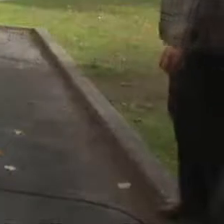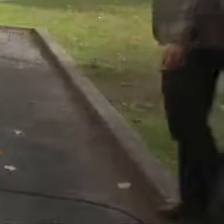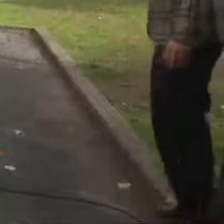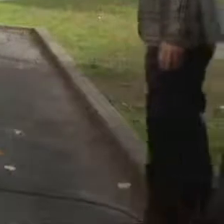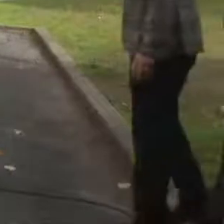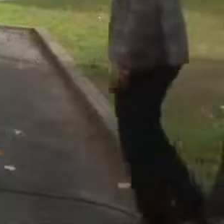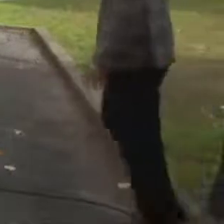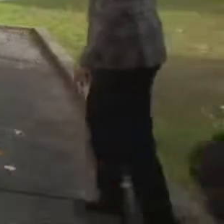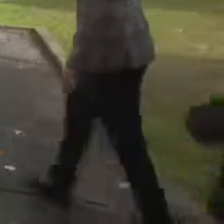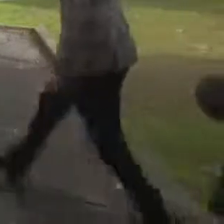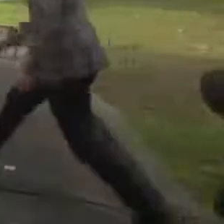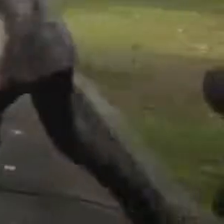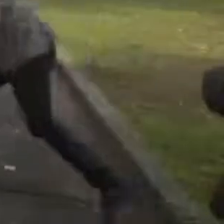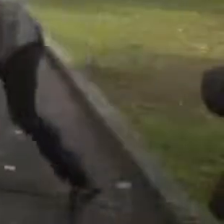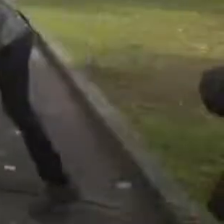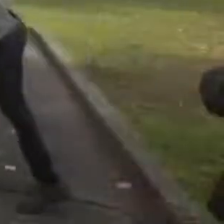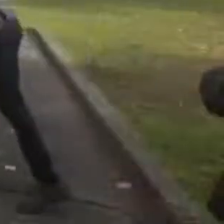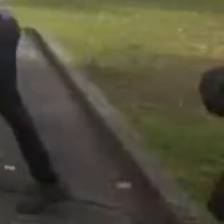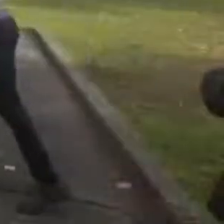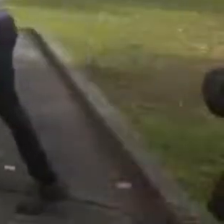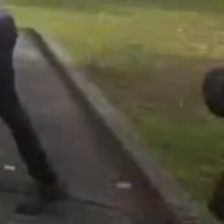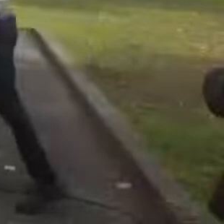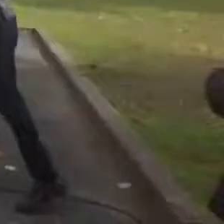Grazie. Grazie mille. Grazie.